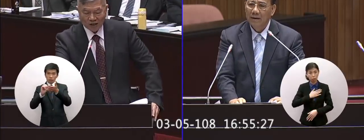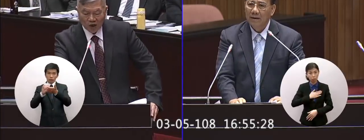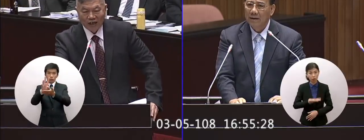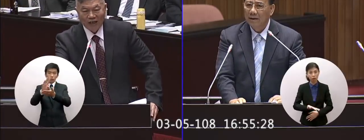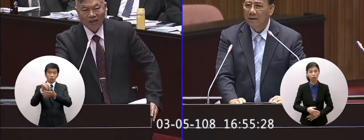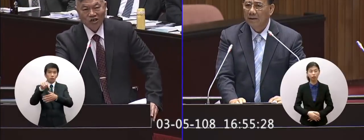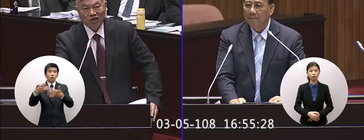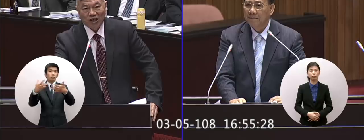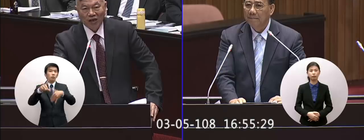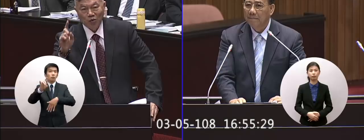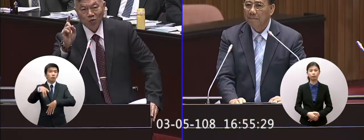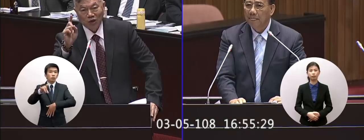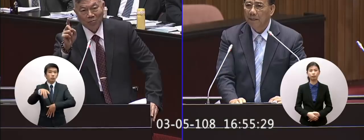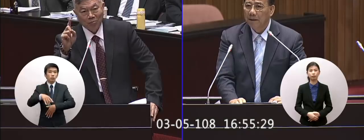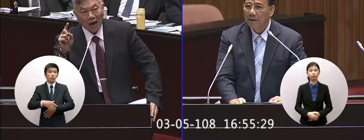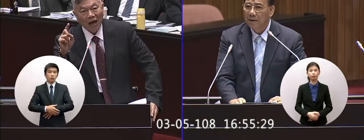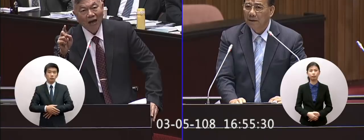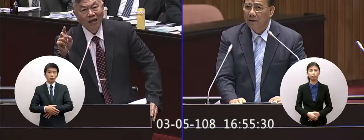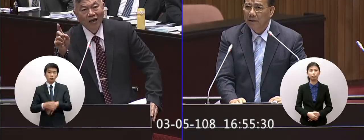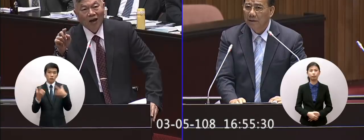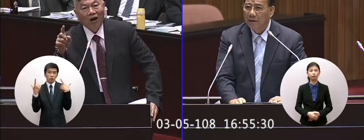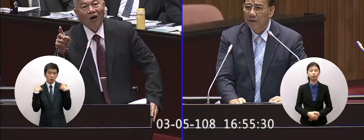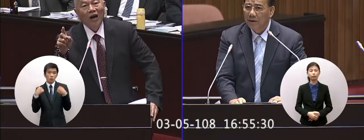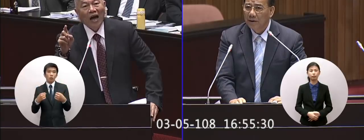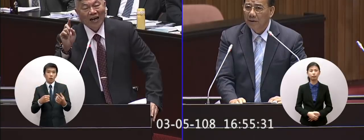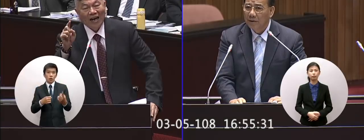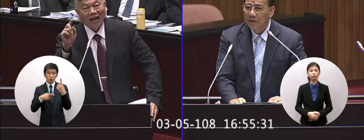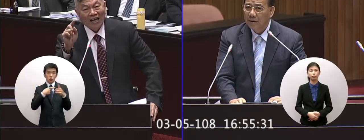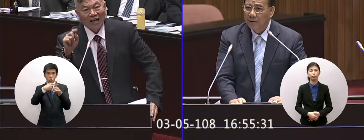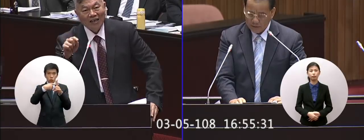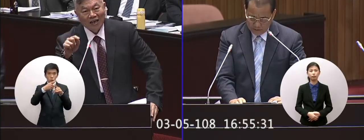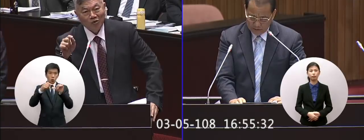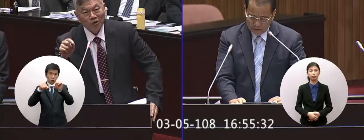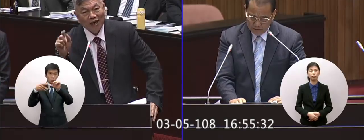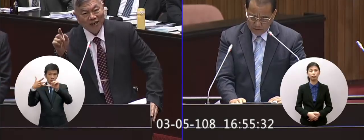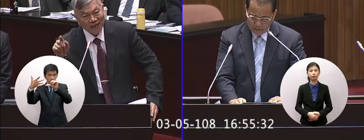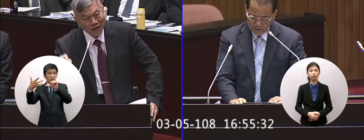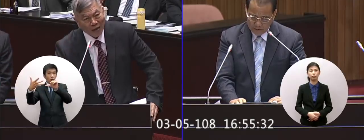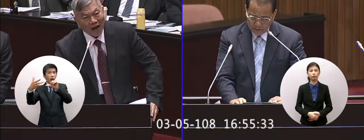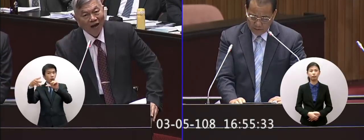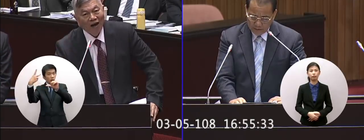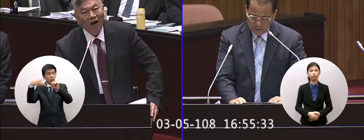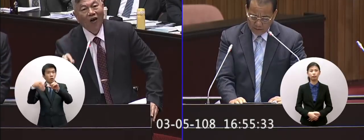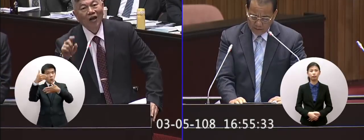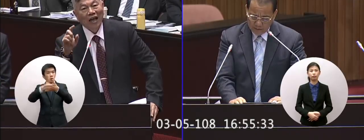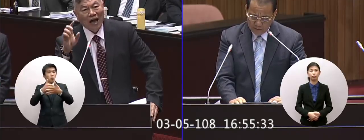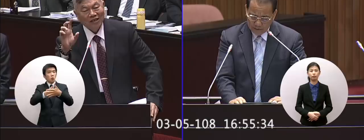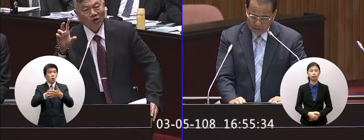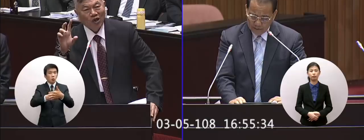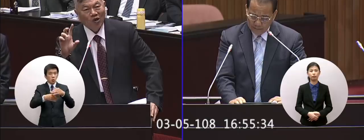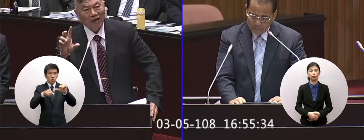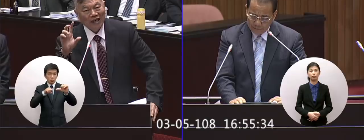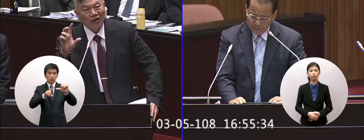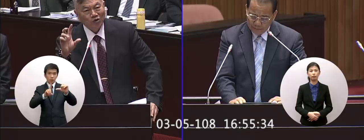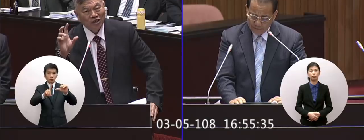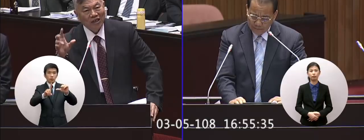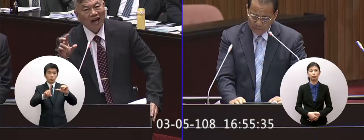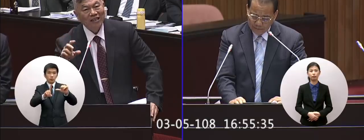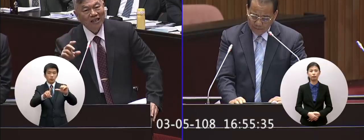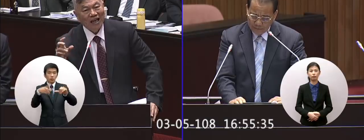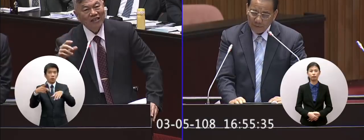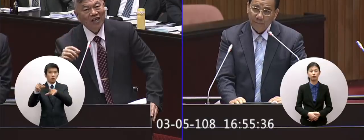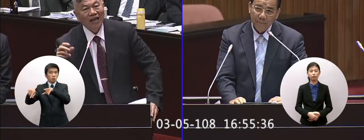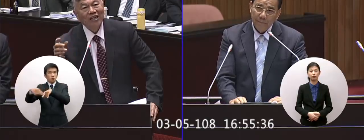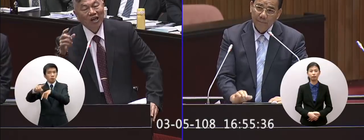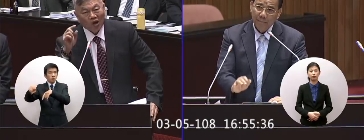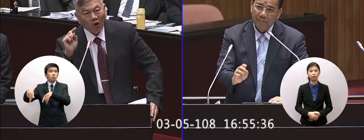问题伫底呢，就是迄个5.8，吼，啊，咱讲降来5.1嘛，吼，啊，所以讲伊要有时